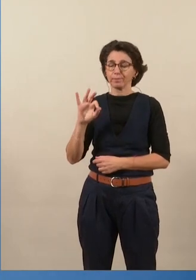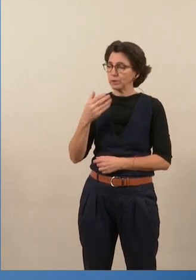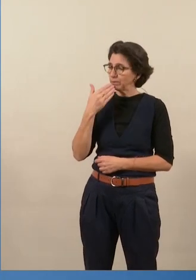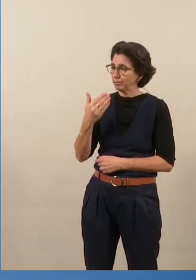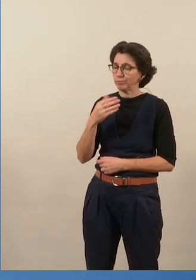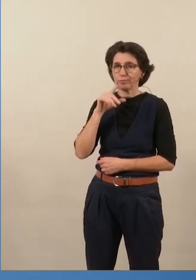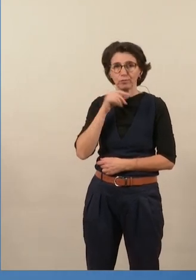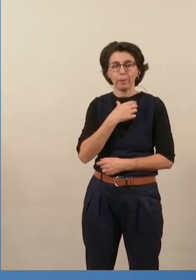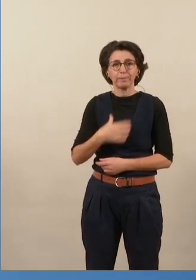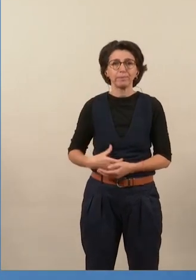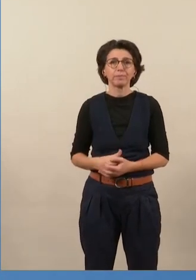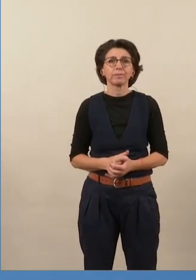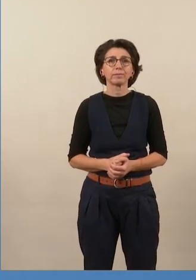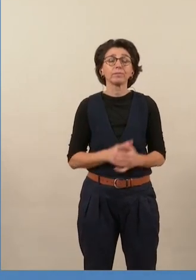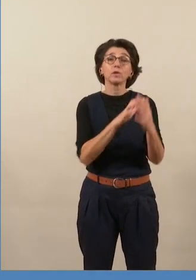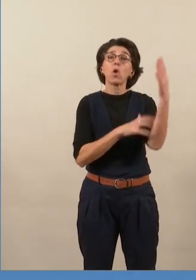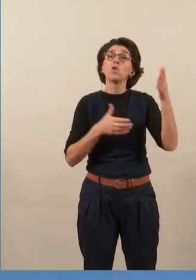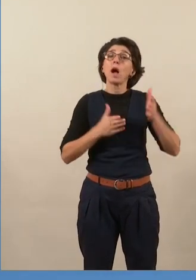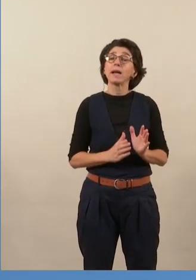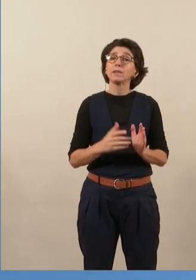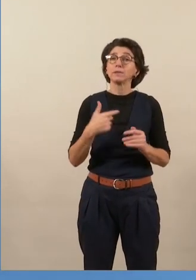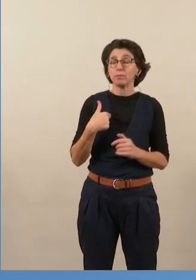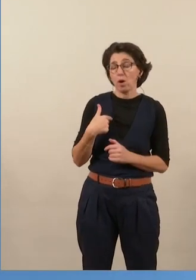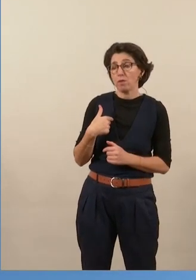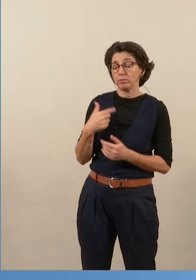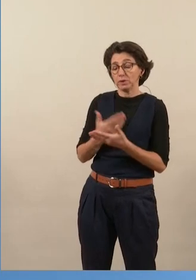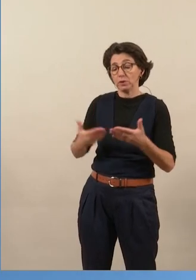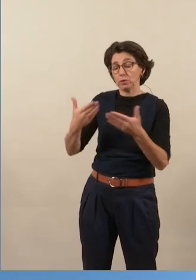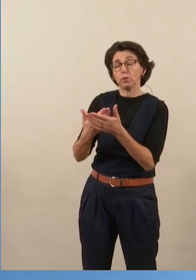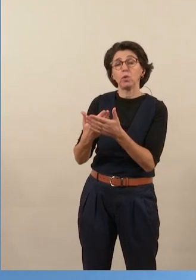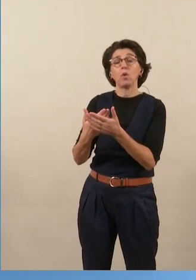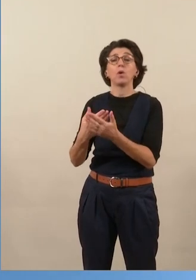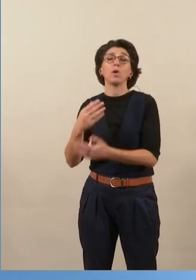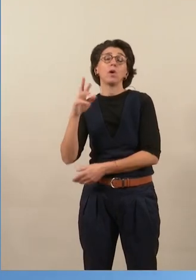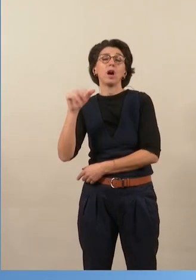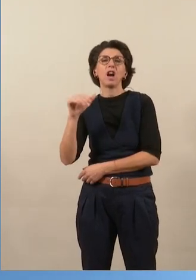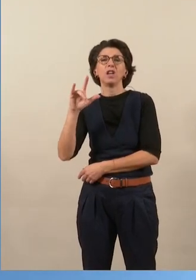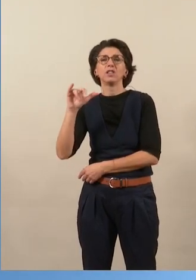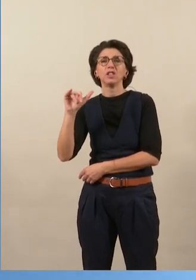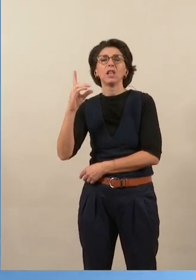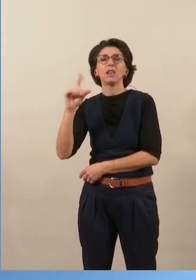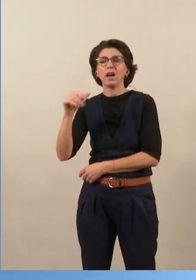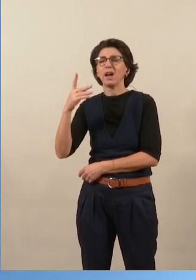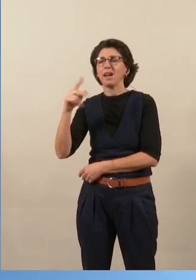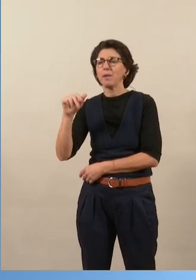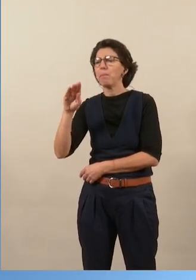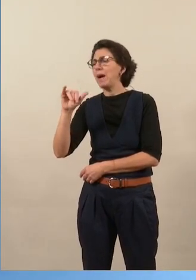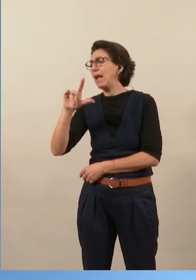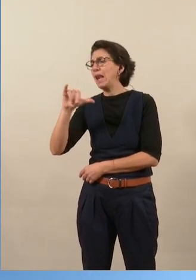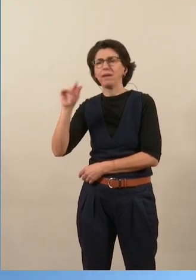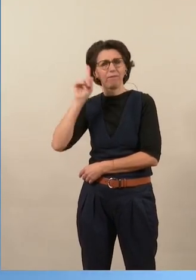rendu acte je relève la situation de madame Rachida Kebaili qui demande une reconnaissance en faute inexcusable de